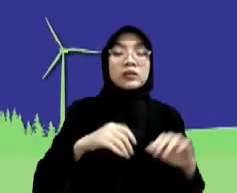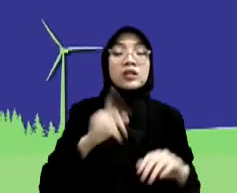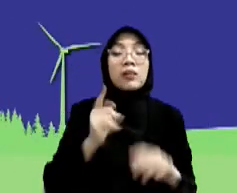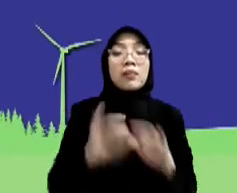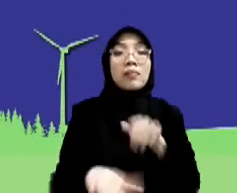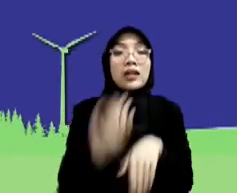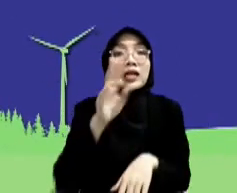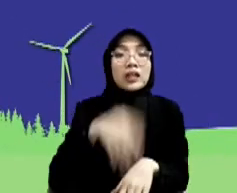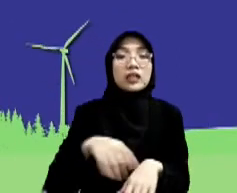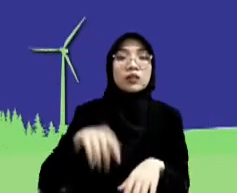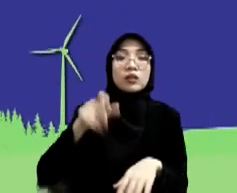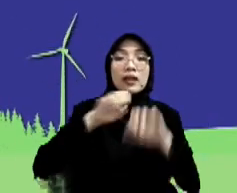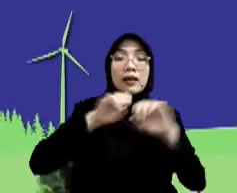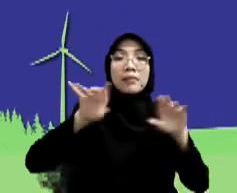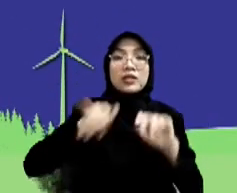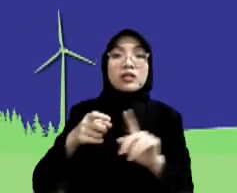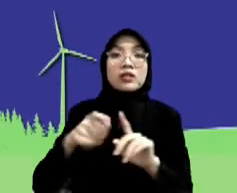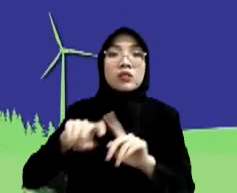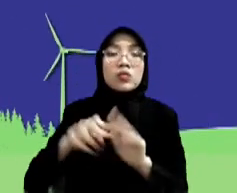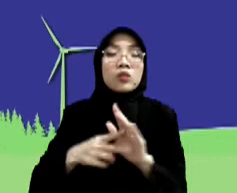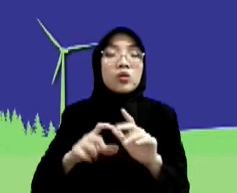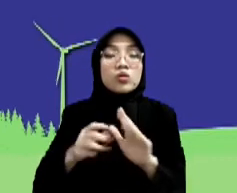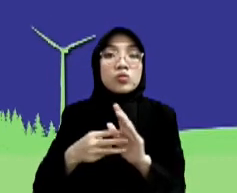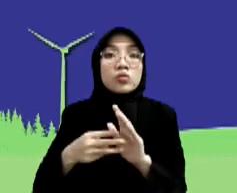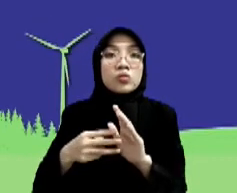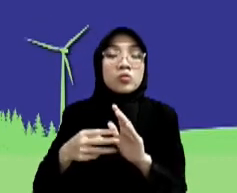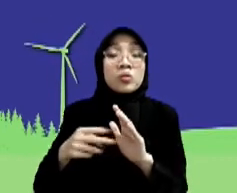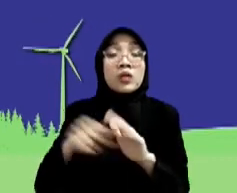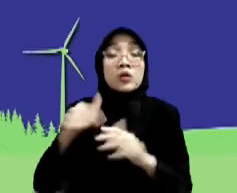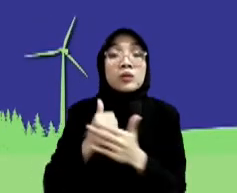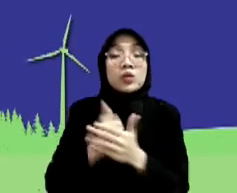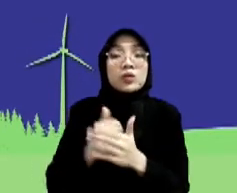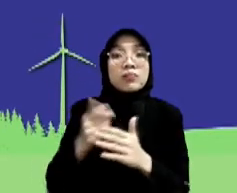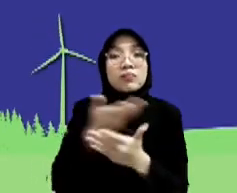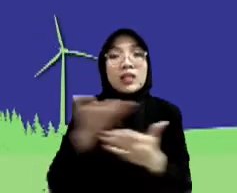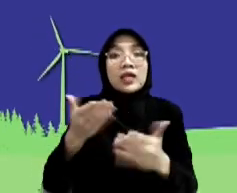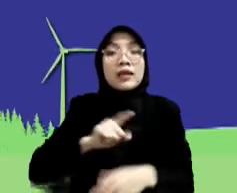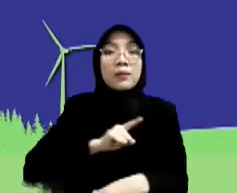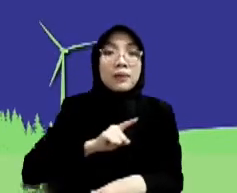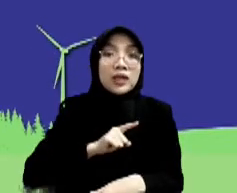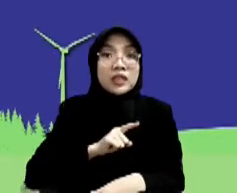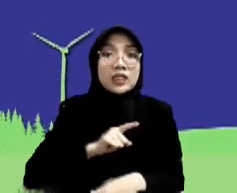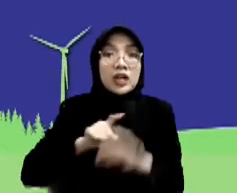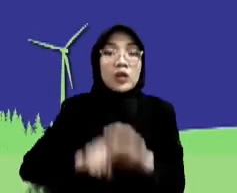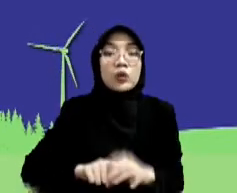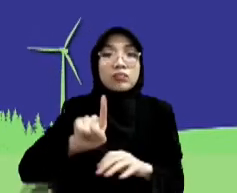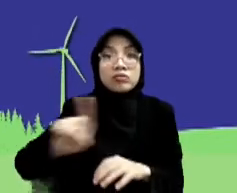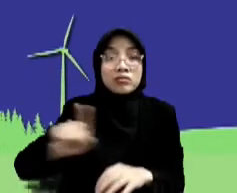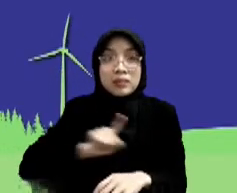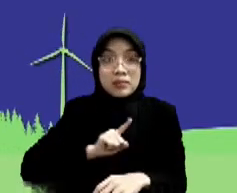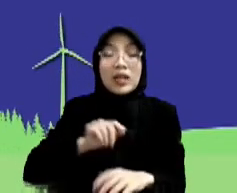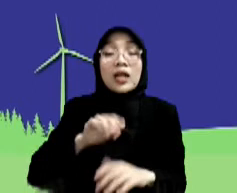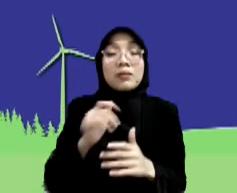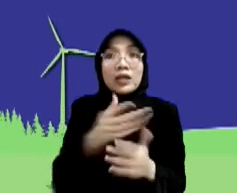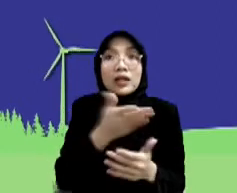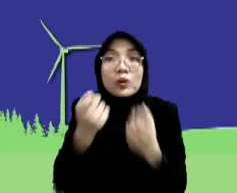yang namanya consumer campaign akhirnya it apa it goes down to mereka secara pribadi ya Eh dan akhirnya mereka